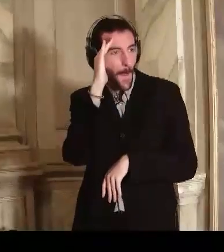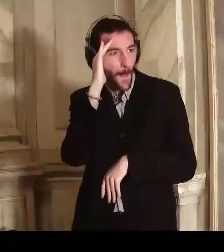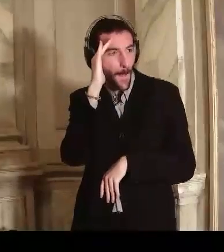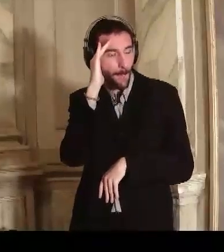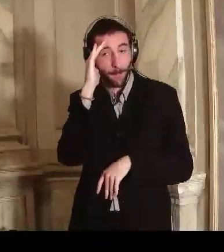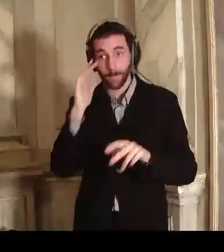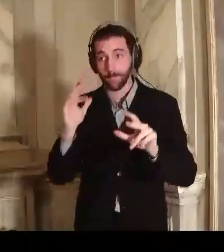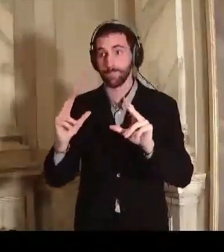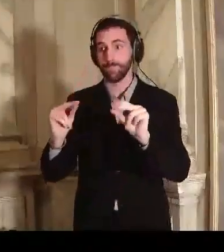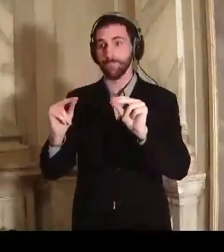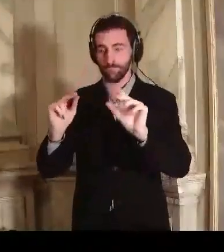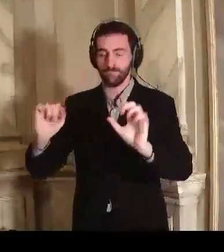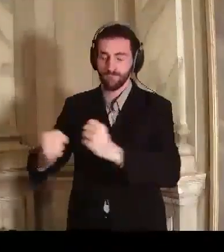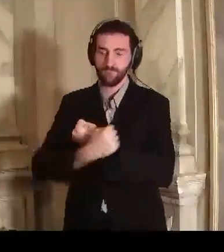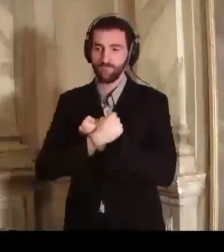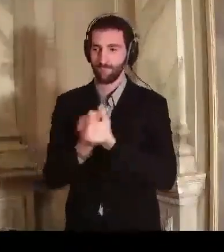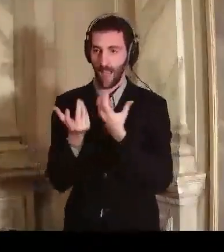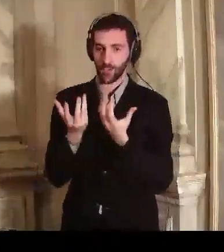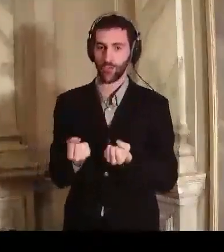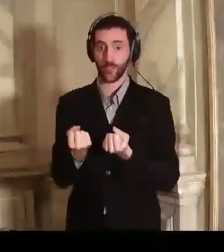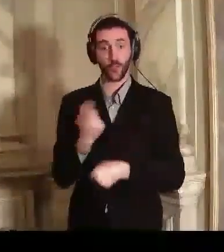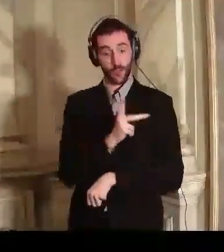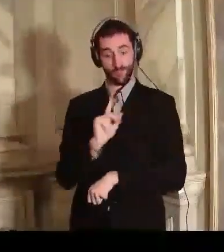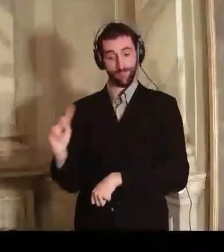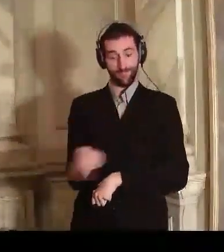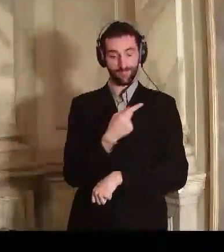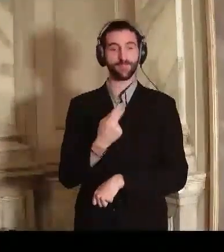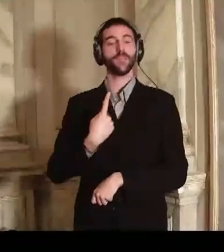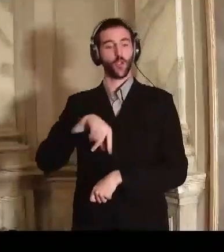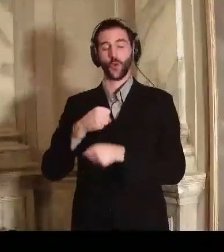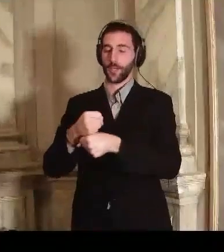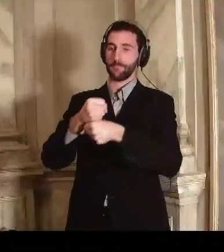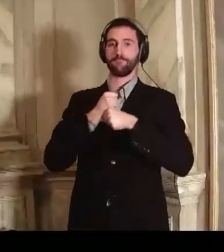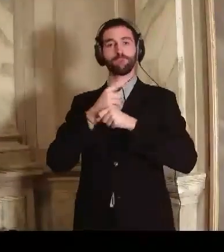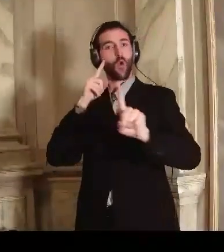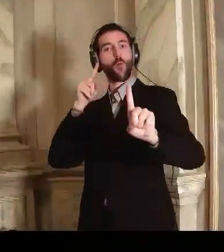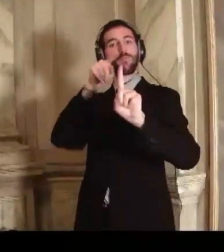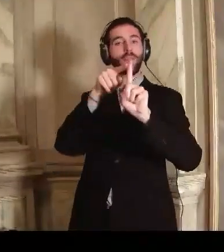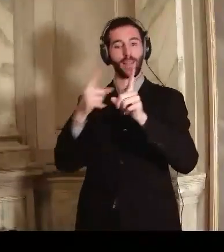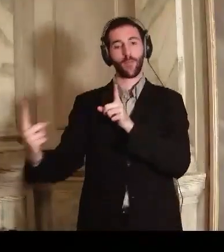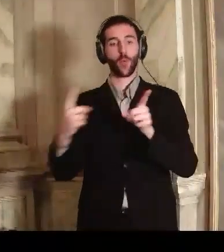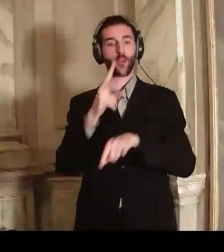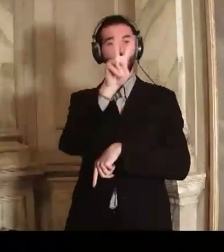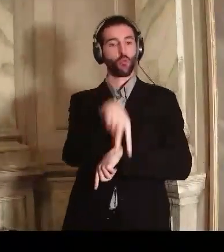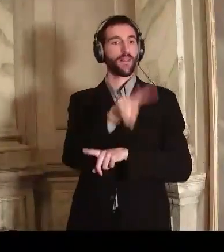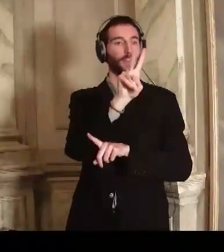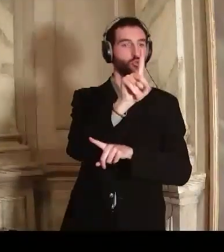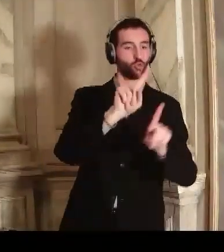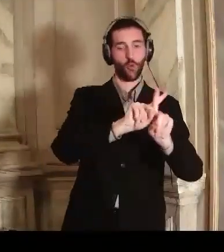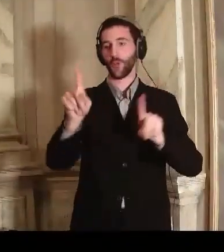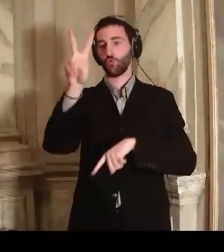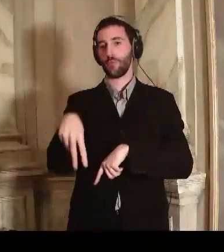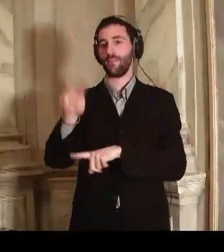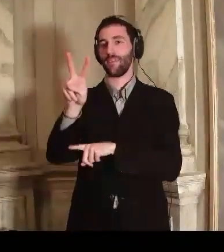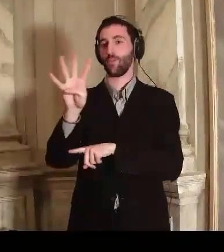lo straordinario sono alcune delle nostre missioni per il mandato 2021-2024 come direttori artistici di